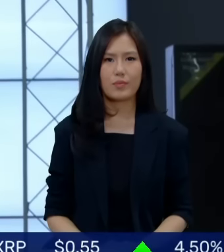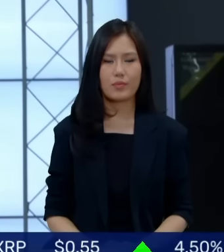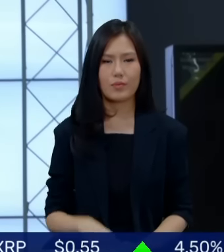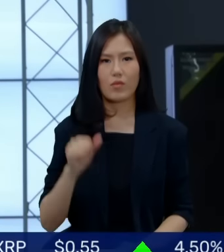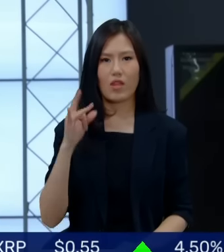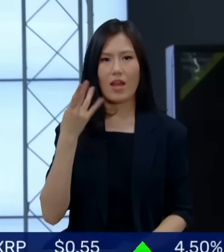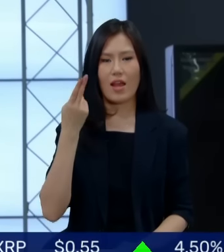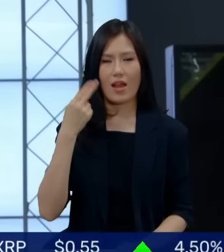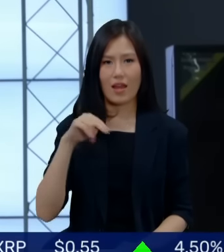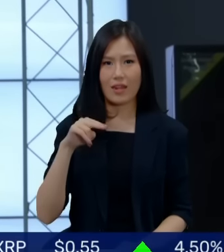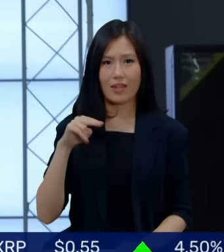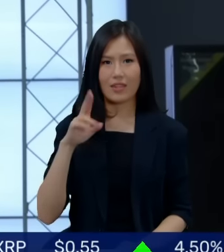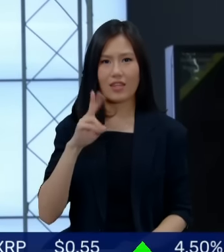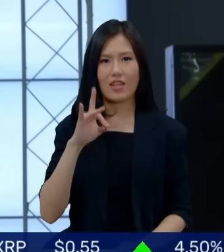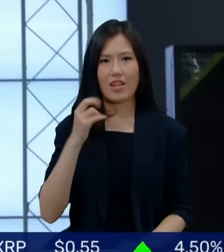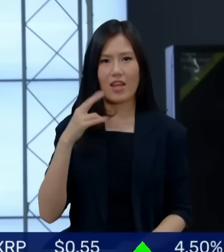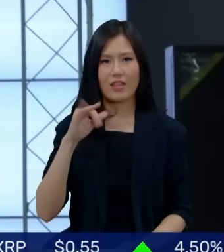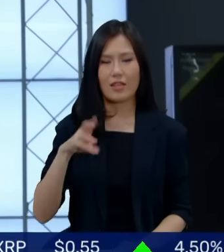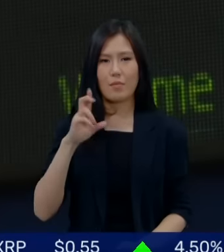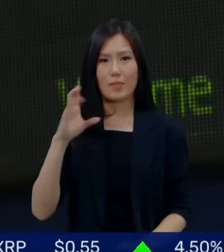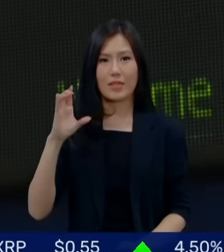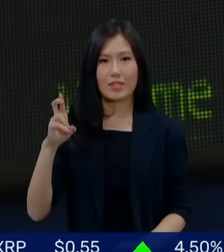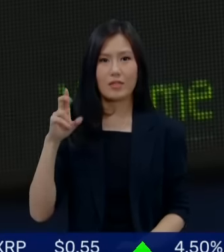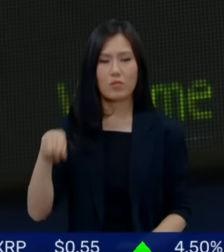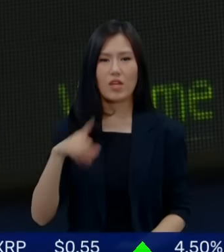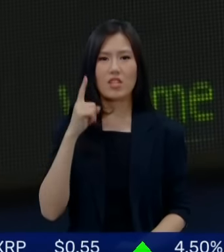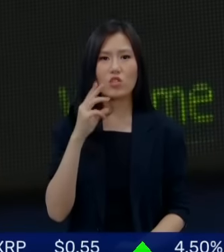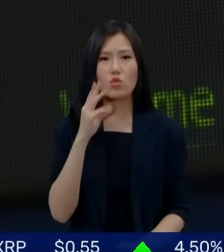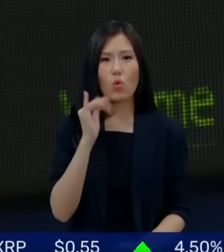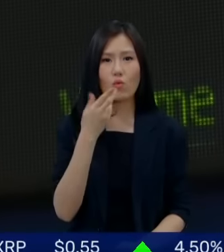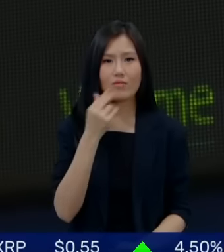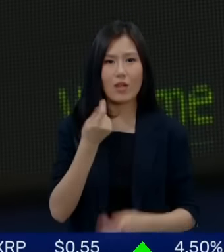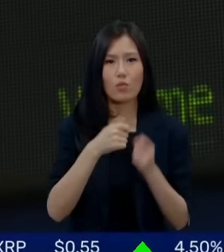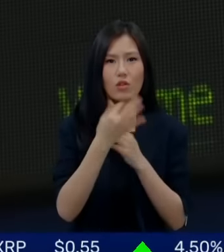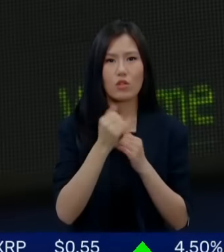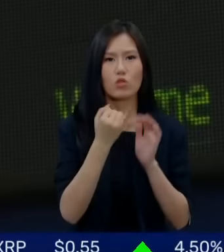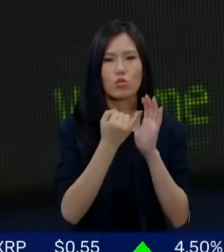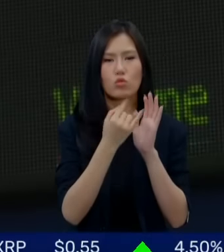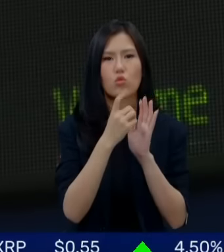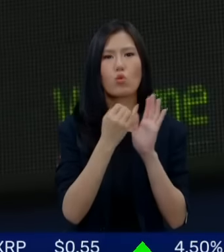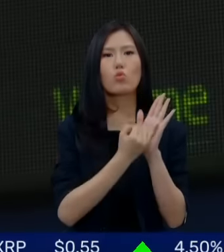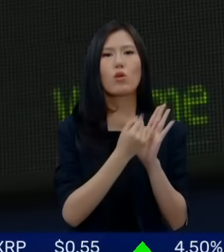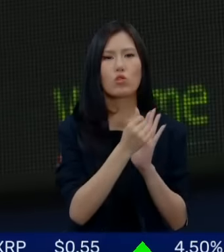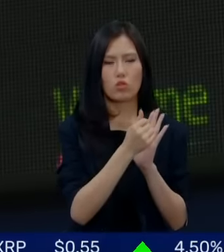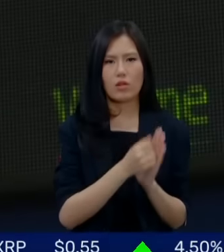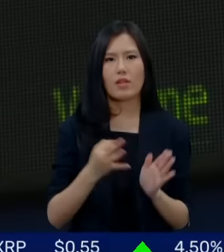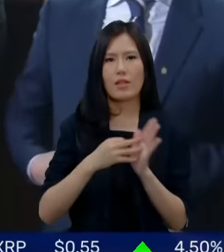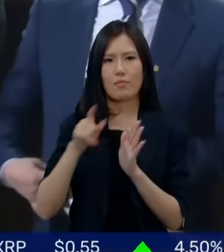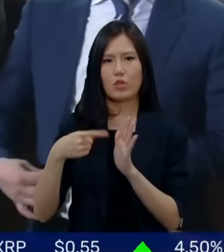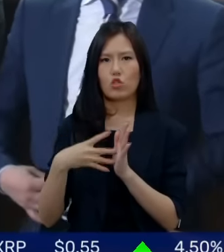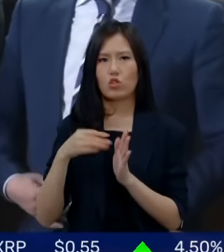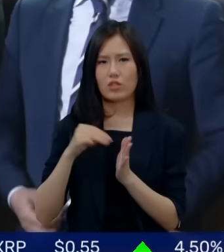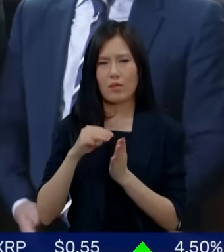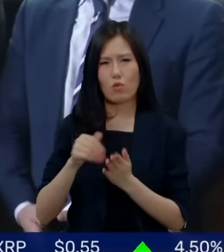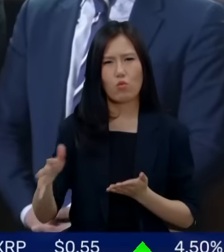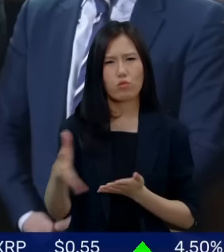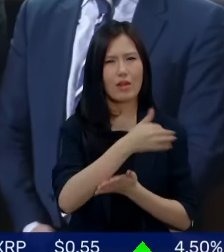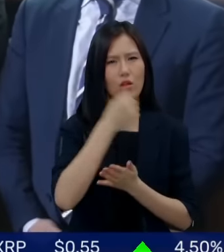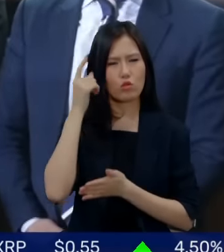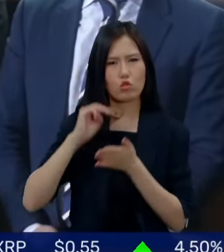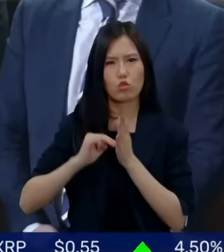Арт кредит банк бус санхүүгийн байгууллага хувьцаат компани нэг хувьцаагаа 106 төгрөгөөр үнэлж 8.9 тэрбум төгрөг татан төвлөрүүлэхээр